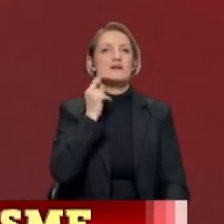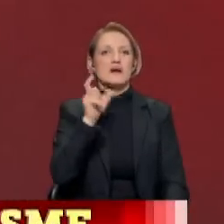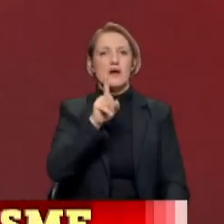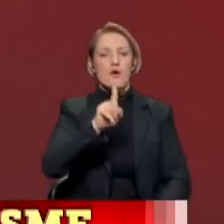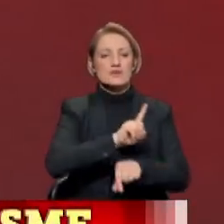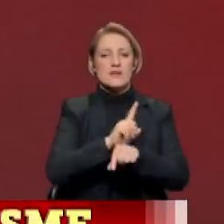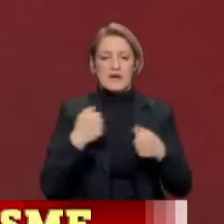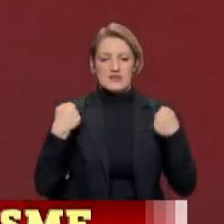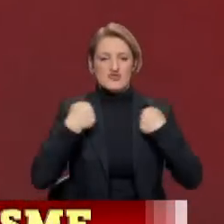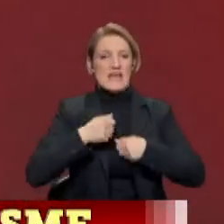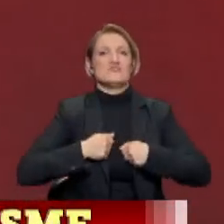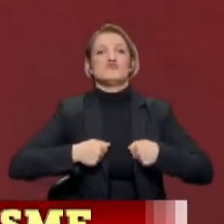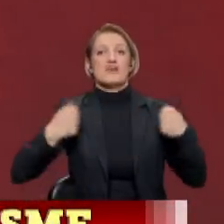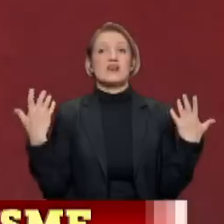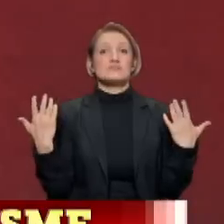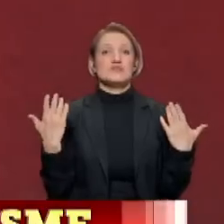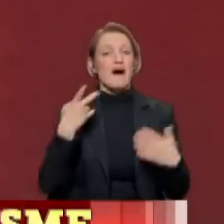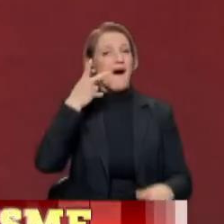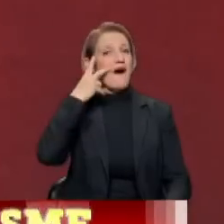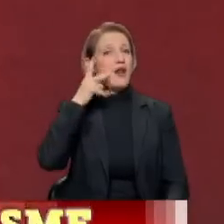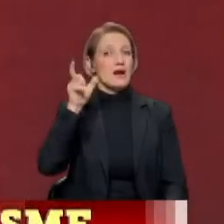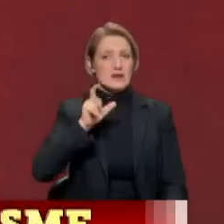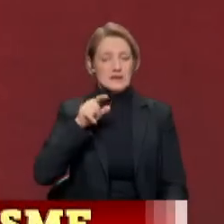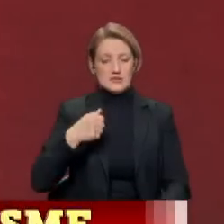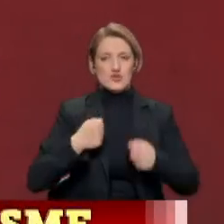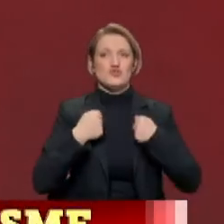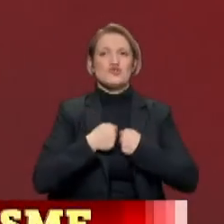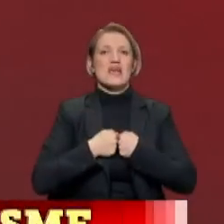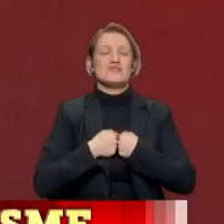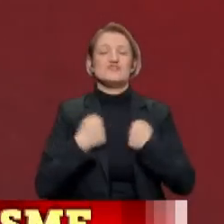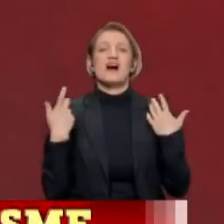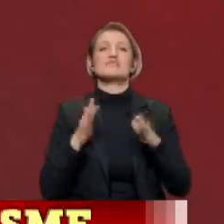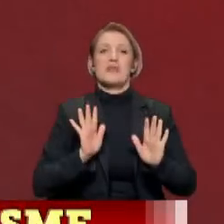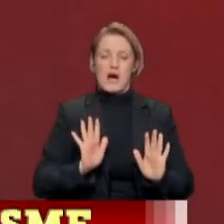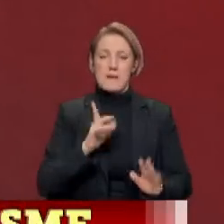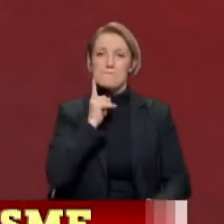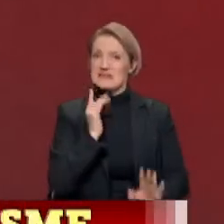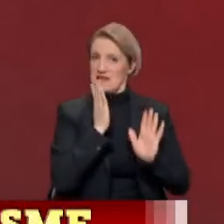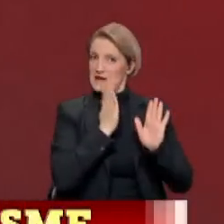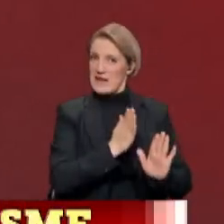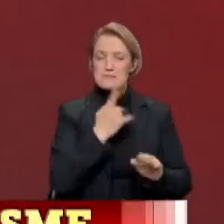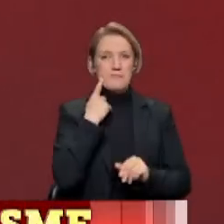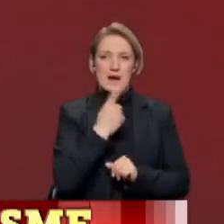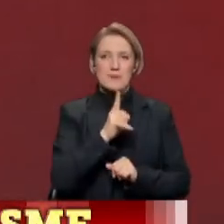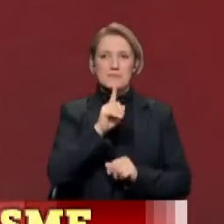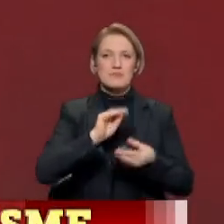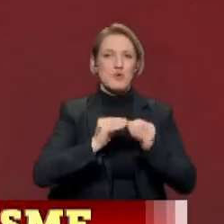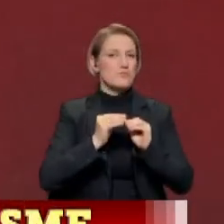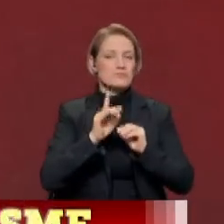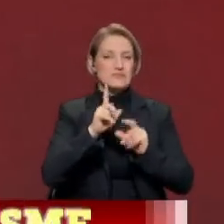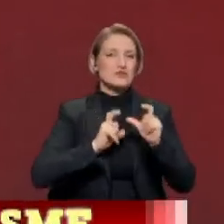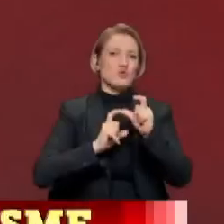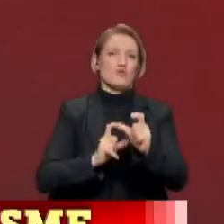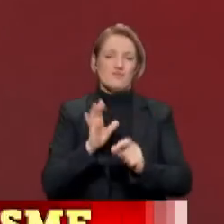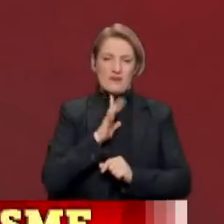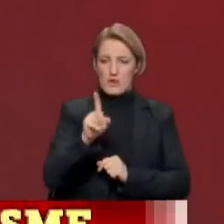zaman ceketini çıkartmıştı. Aralık ayı. Aralık ayında ceketini çıkartmadı ama bir Mayıs'a gidelim. Sonra bir sorum var efendim size.